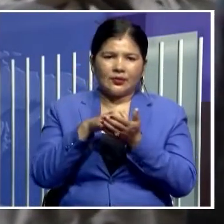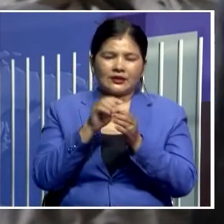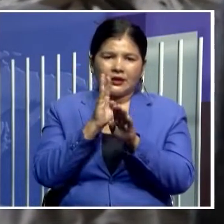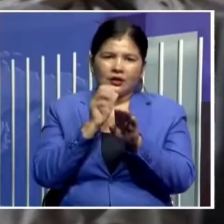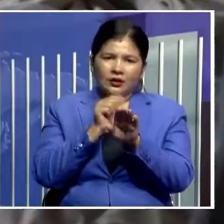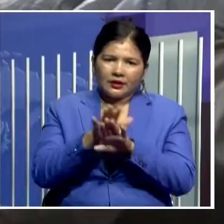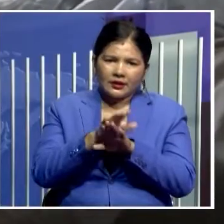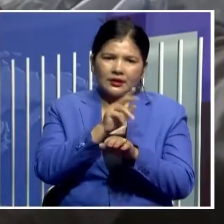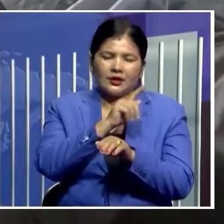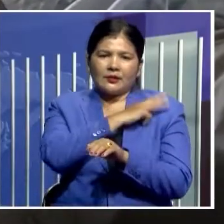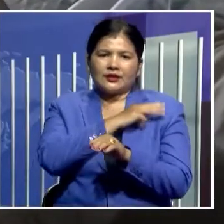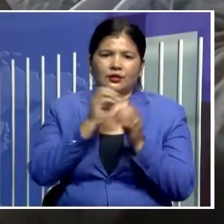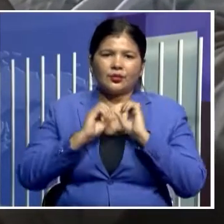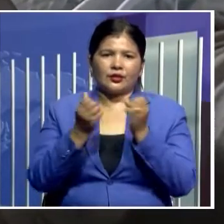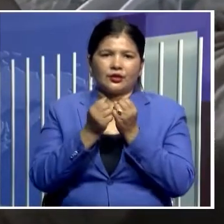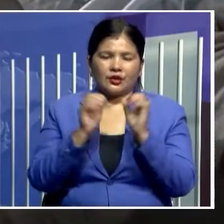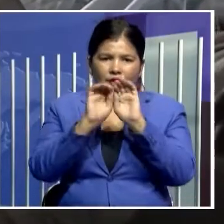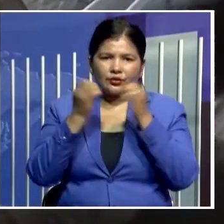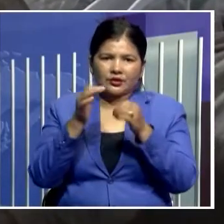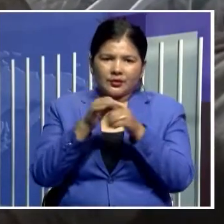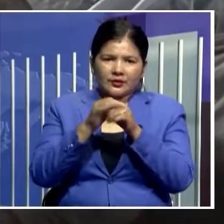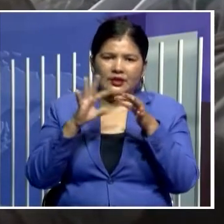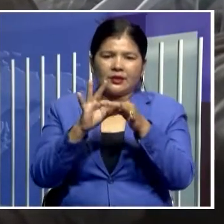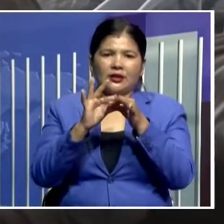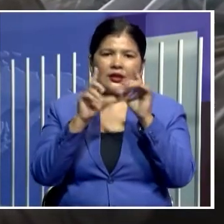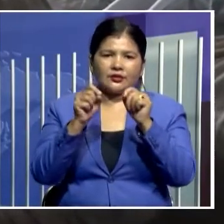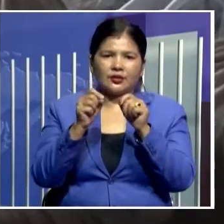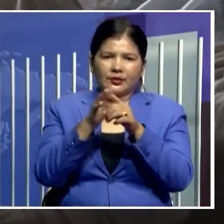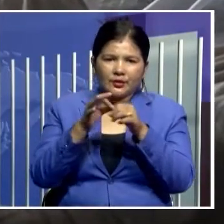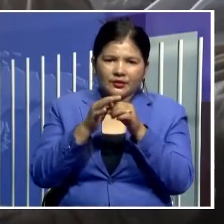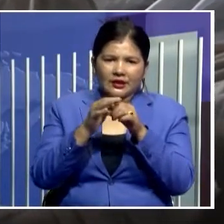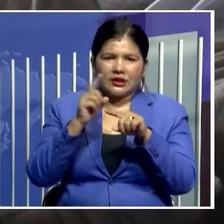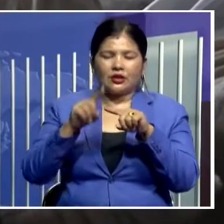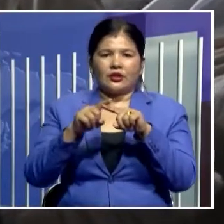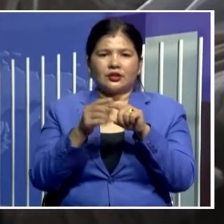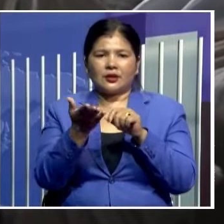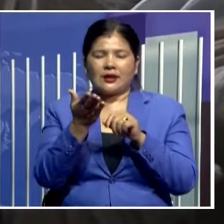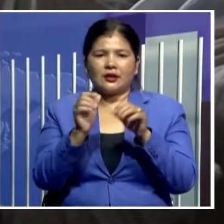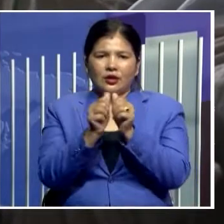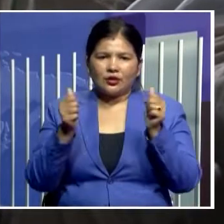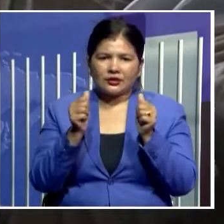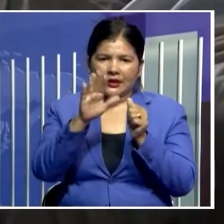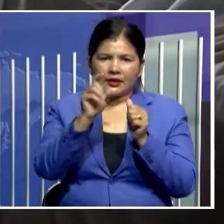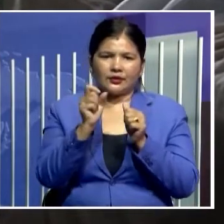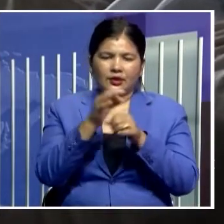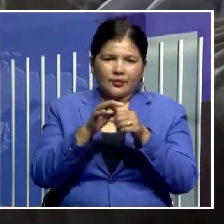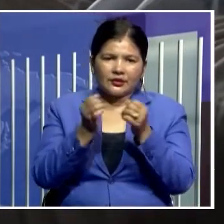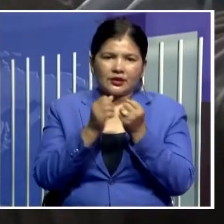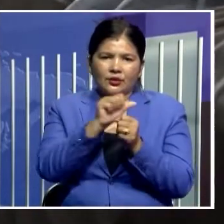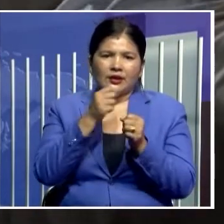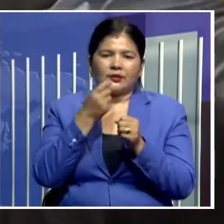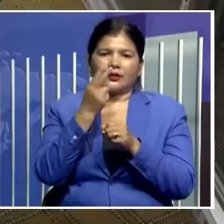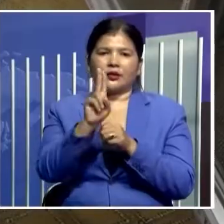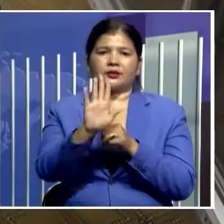जनशक्ति परिचालन गर्ने, सुरक्षा व्यवस्था मिलाउने र त्यसका लागि आवश्यक पर्ने व्यवस्था र वित्तीय खर्च मागअनुसार आयोगले व्यवस्था गर्ने उहाँले